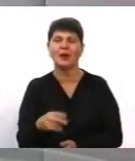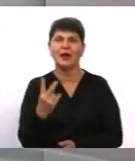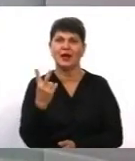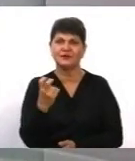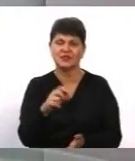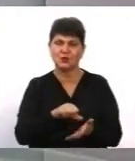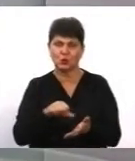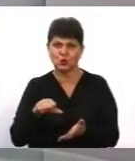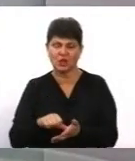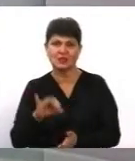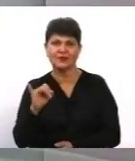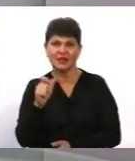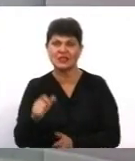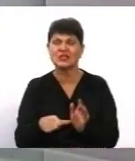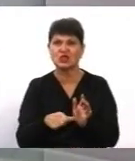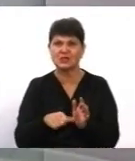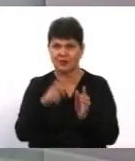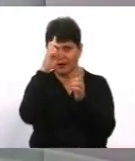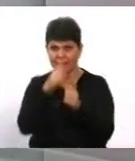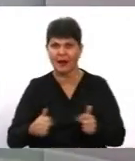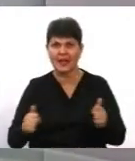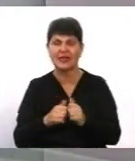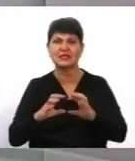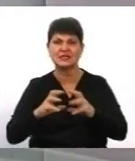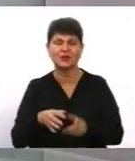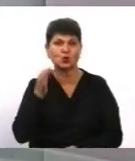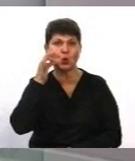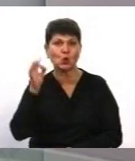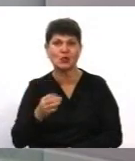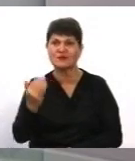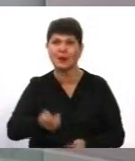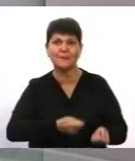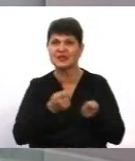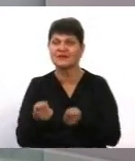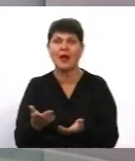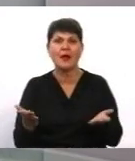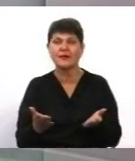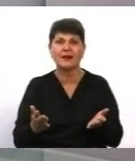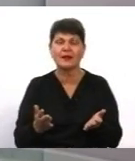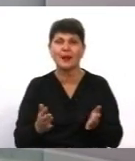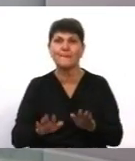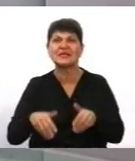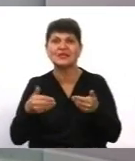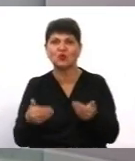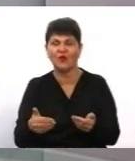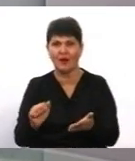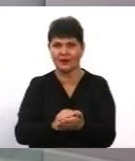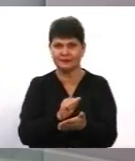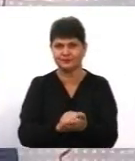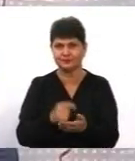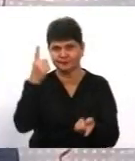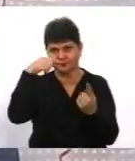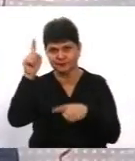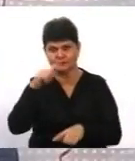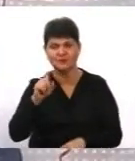країн світу. Який досвід привезли вони, які кейси, можливо, презентували у Вінниці? Так, ну,